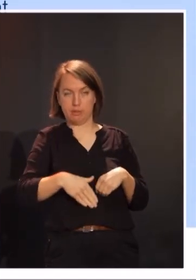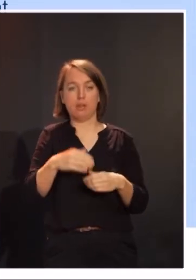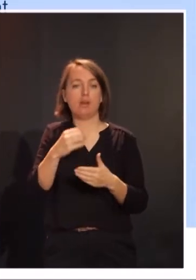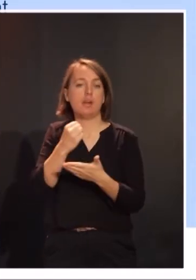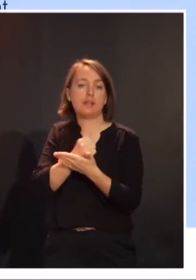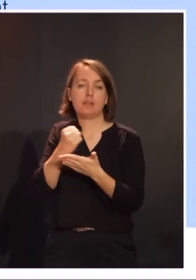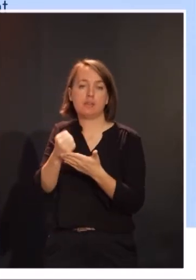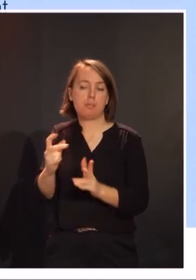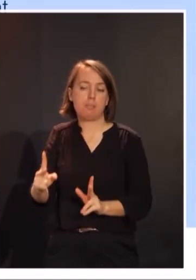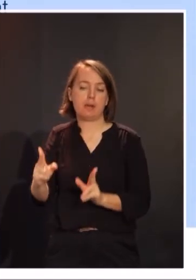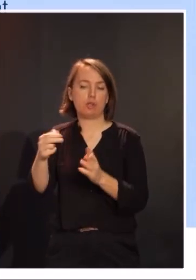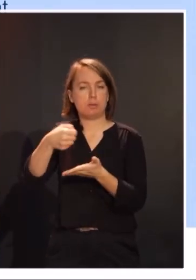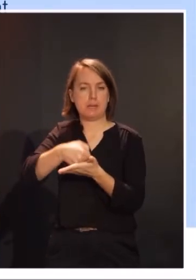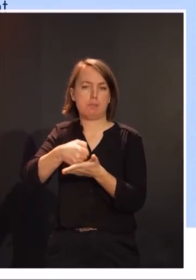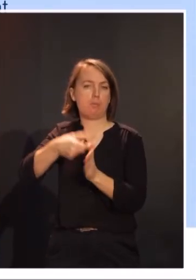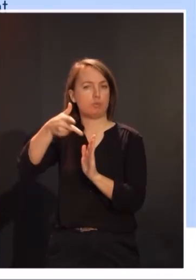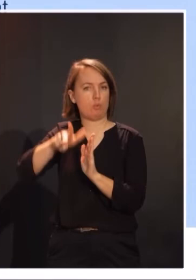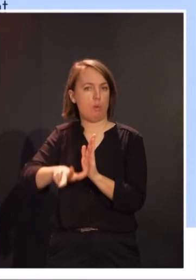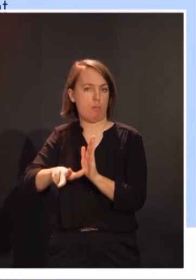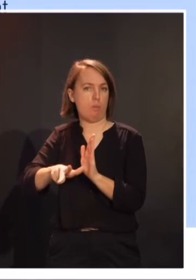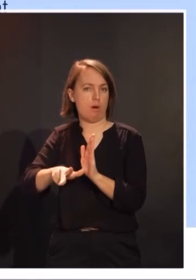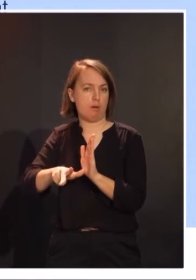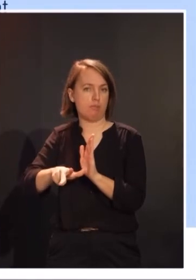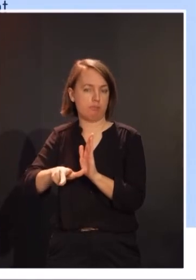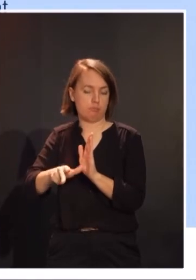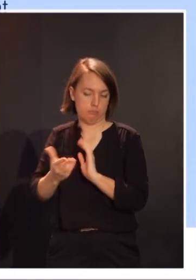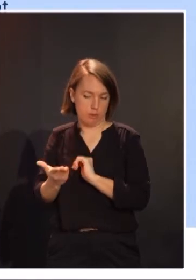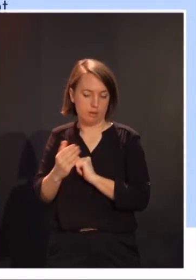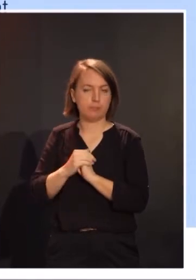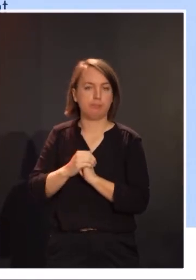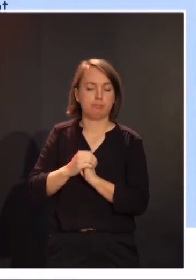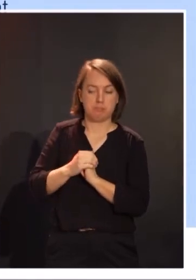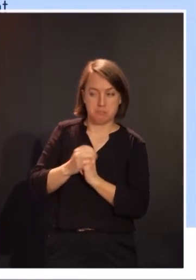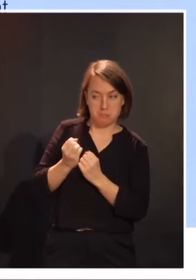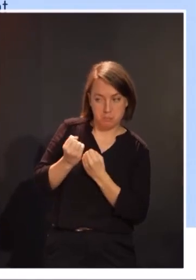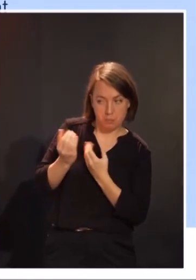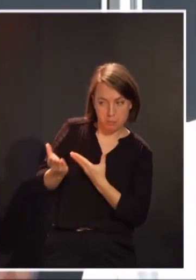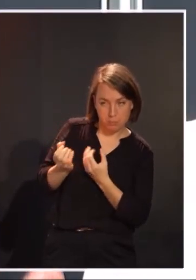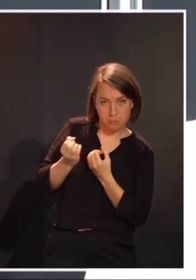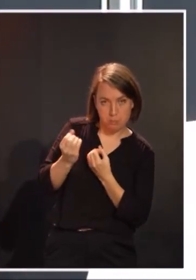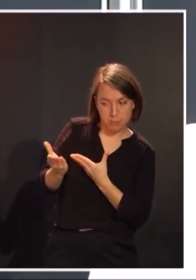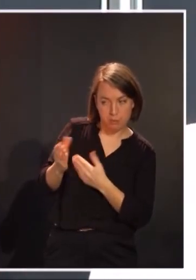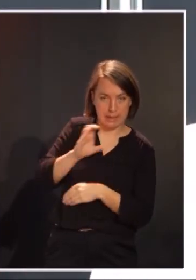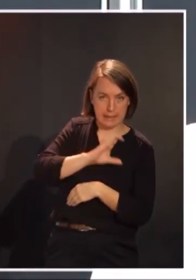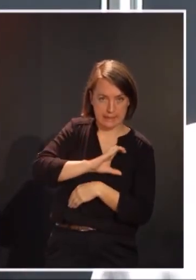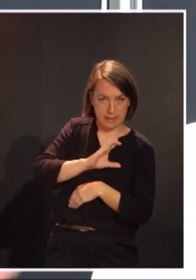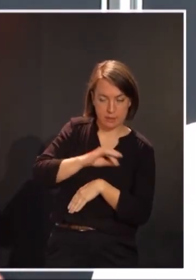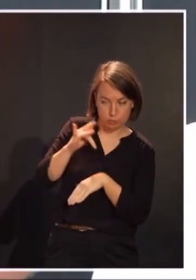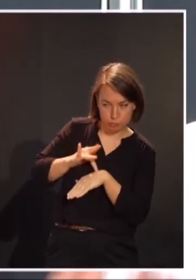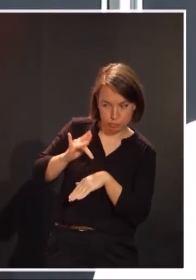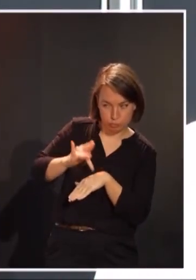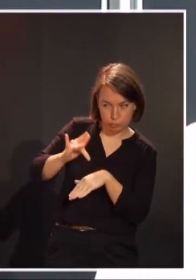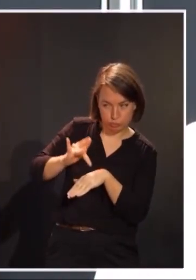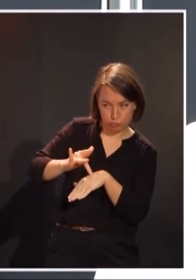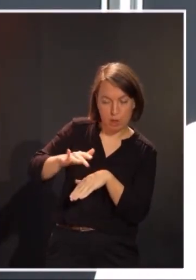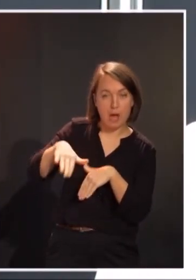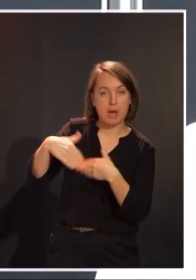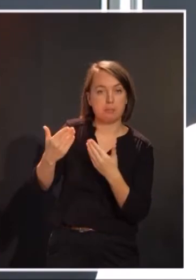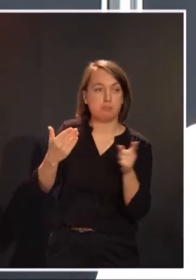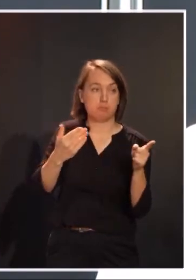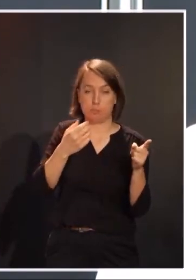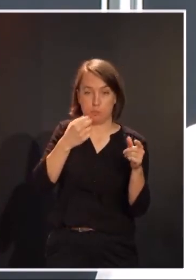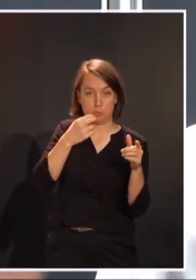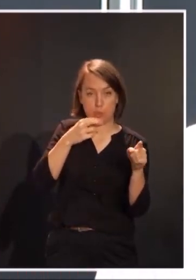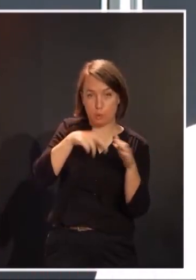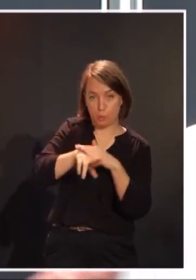minimum de 3 mois, et sur laquelle on va pouvoir aussi réajuster si besoin. Donc vous l'avez vu précédemment pour